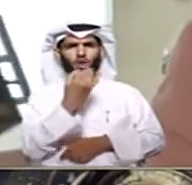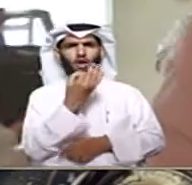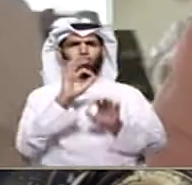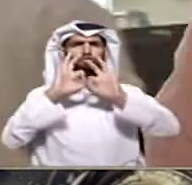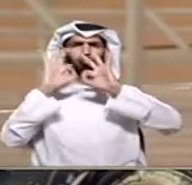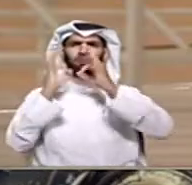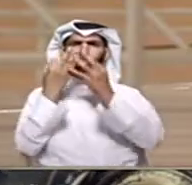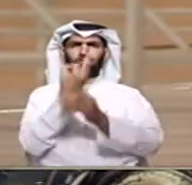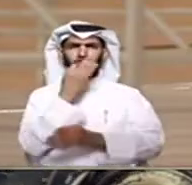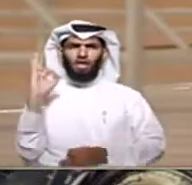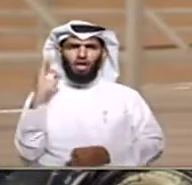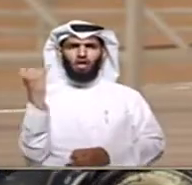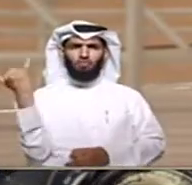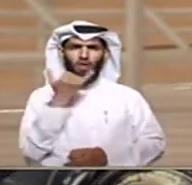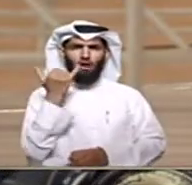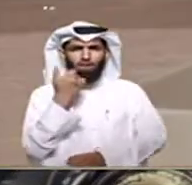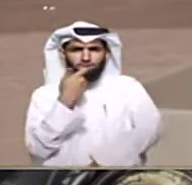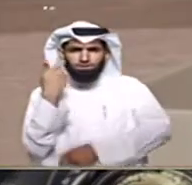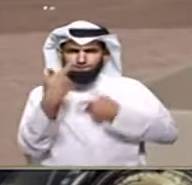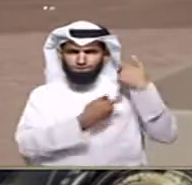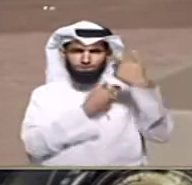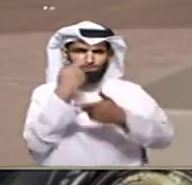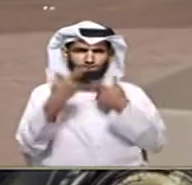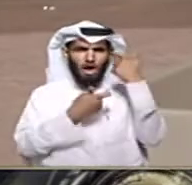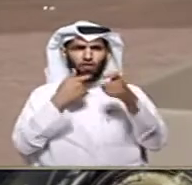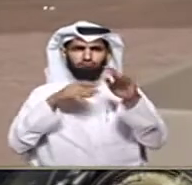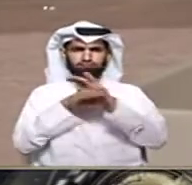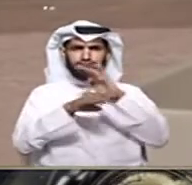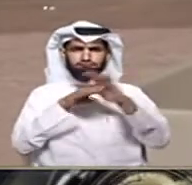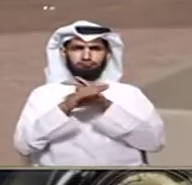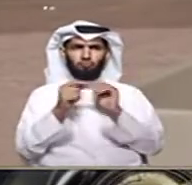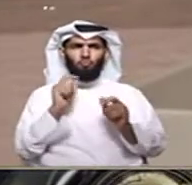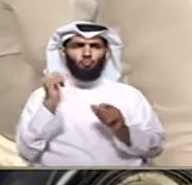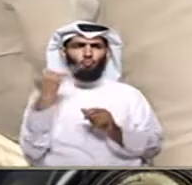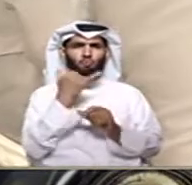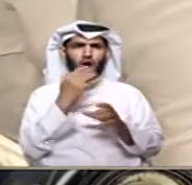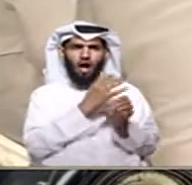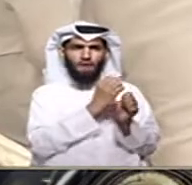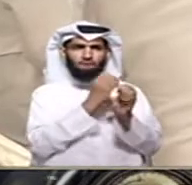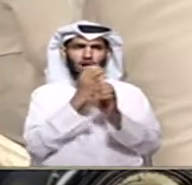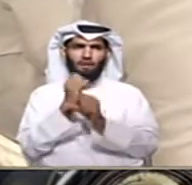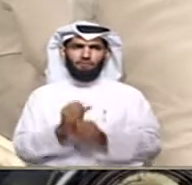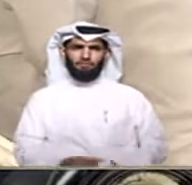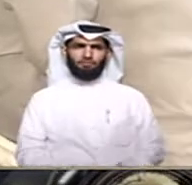المجتمع بضرورة إجراء الفحوصات الدورية والتشخيص المبكر للوقاية